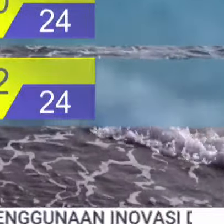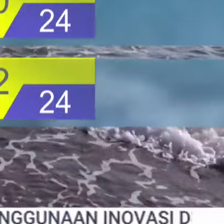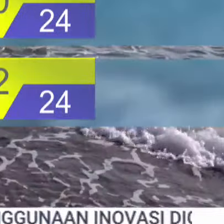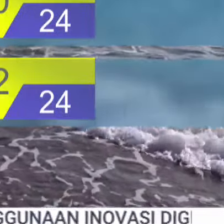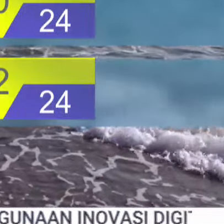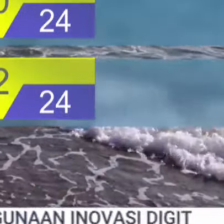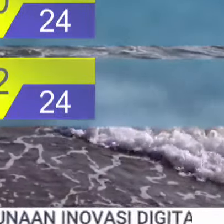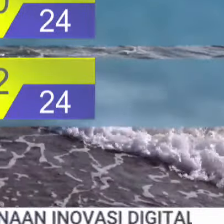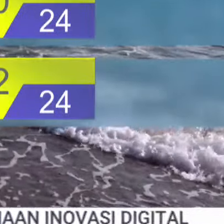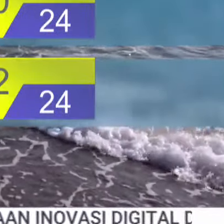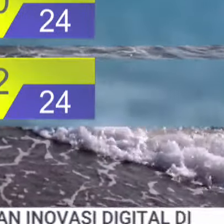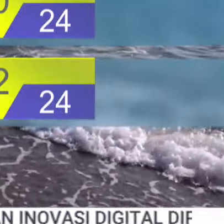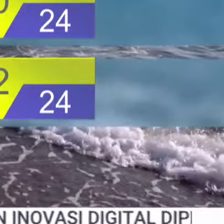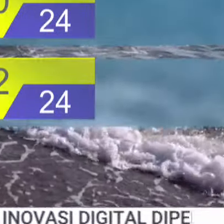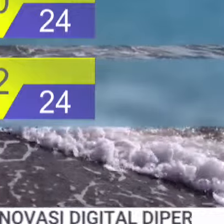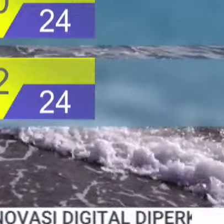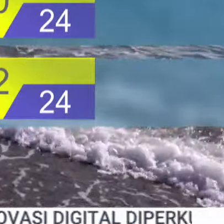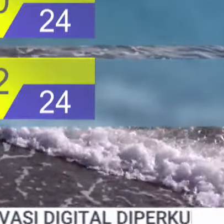Assalamualaikum